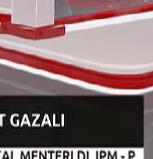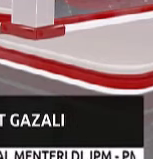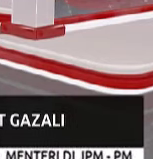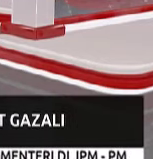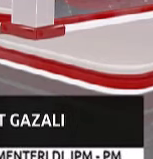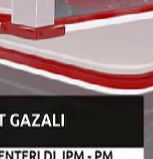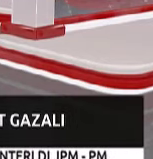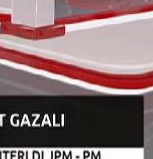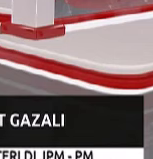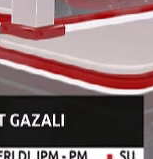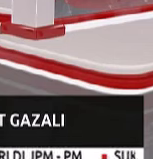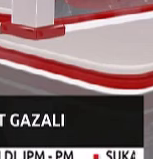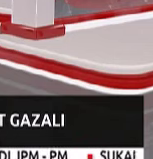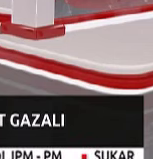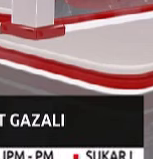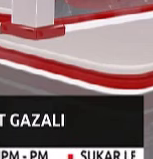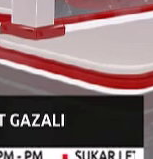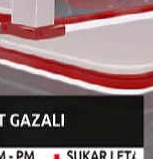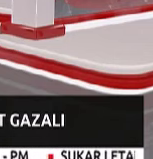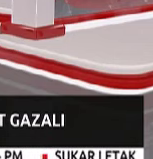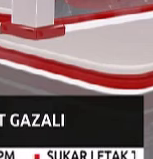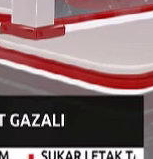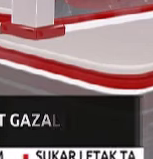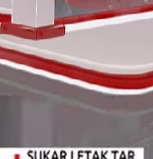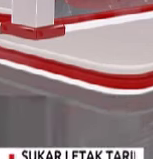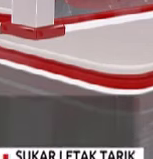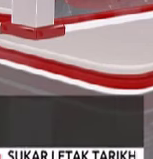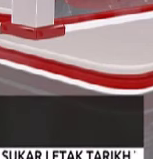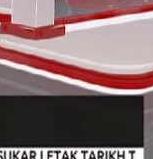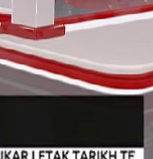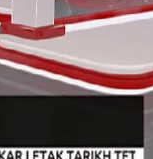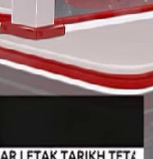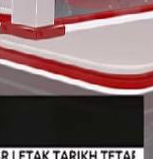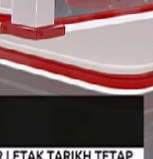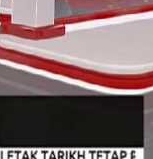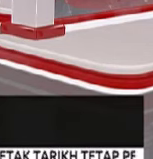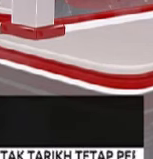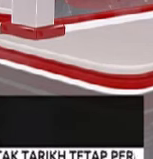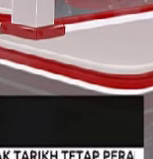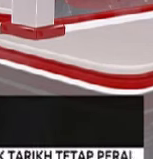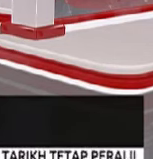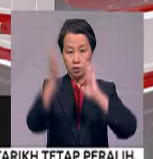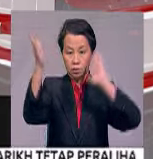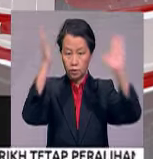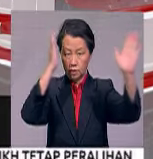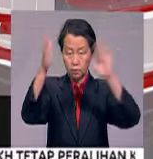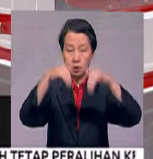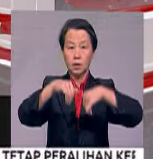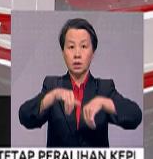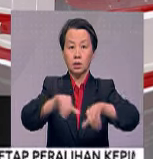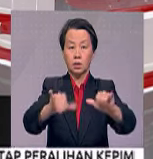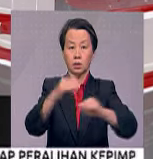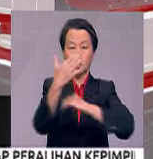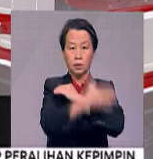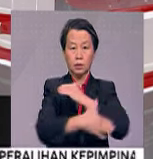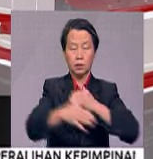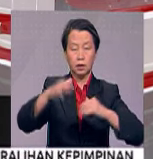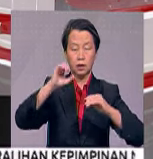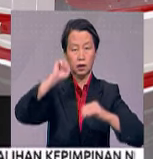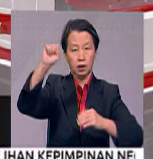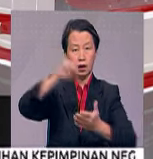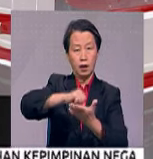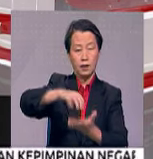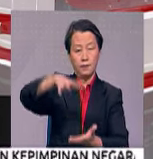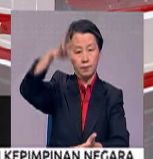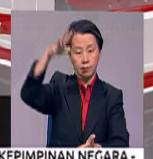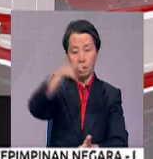Dasar Keselamatan dan Ketenteraman Negara DKKA bertujuan untuk menjadikan Malaysia kekal sebagai negara berdaulat, aman,